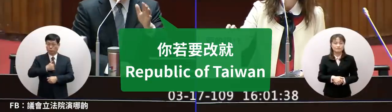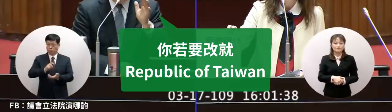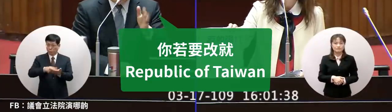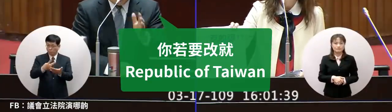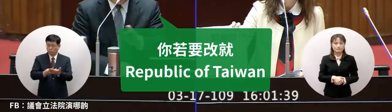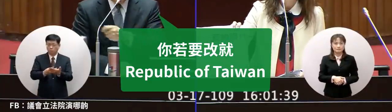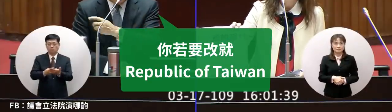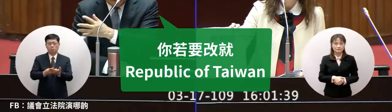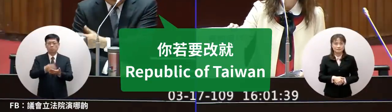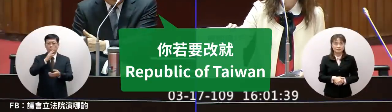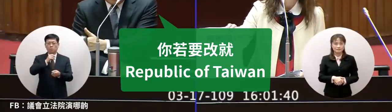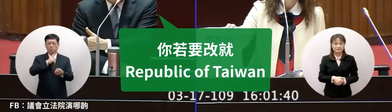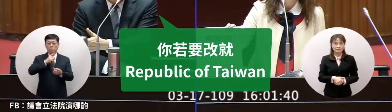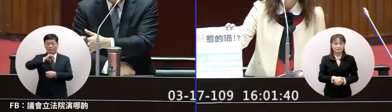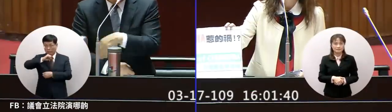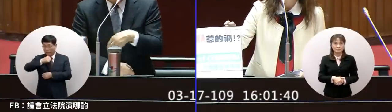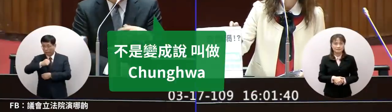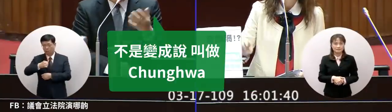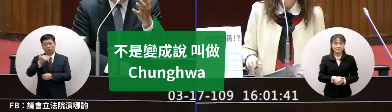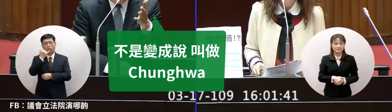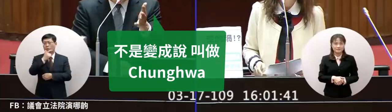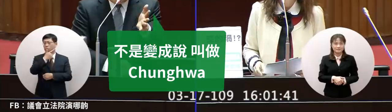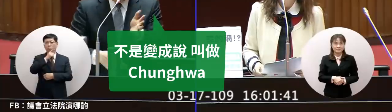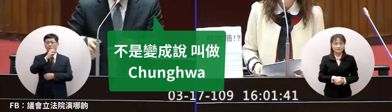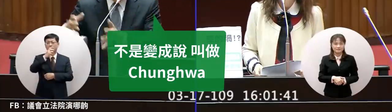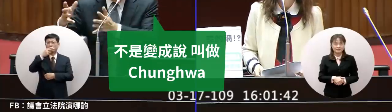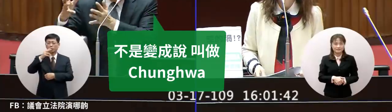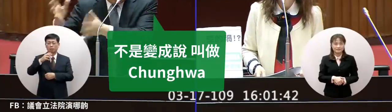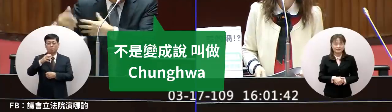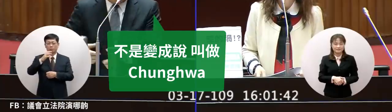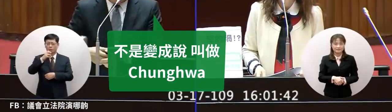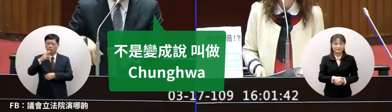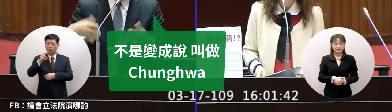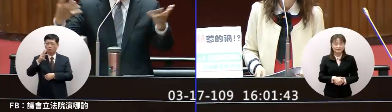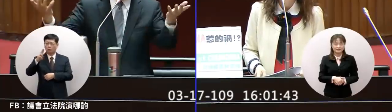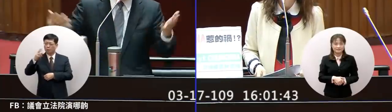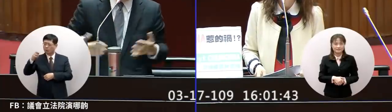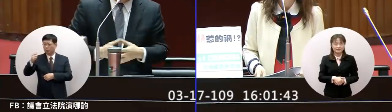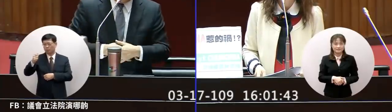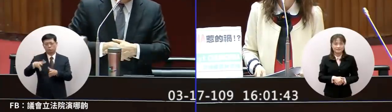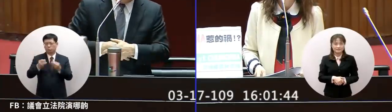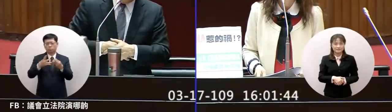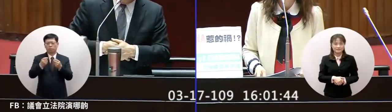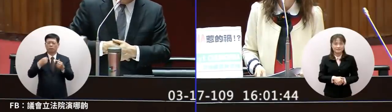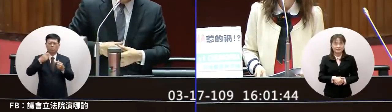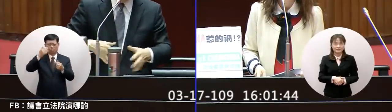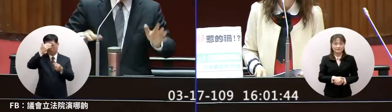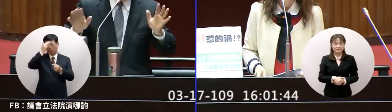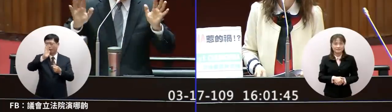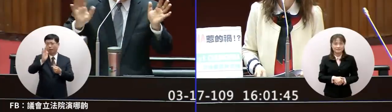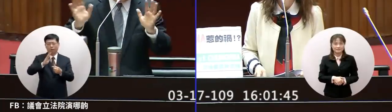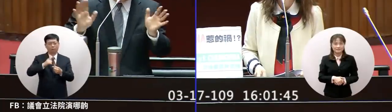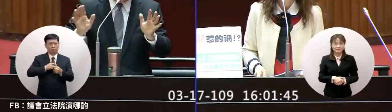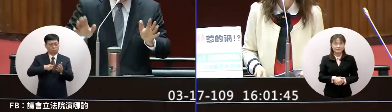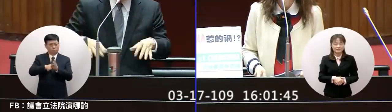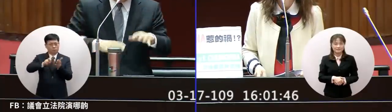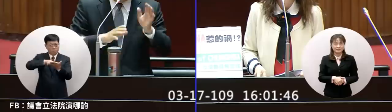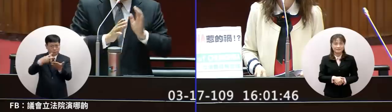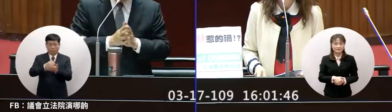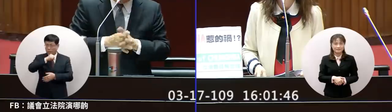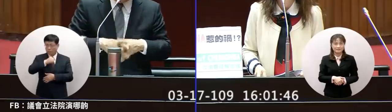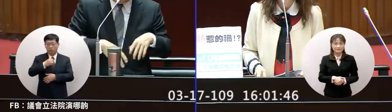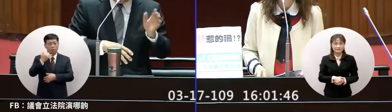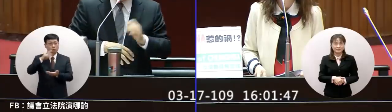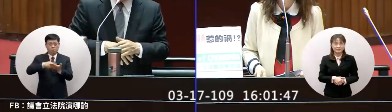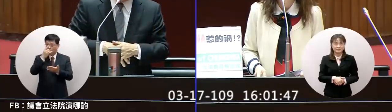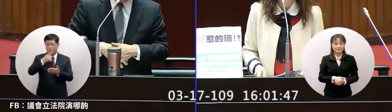改到 Republic of Taiwan。唔是变作讲，或者中化都唔免阁改改咧麻烦麻烦，啊啦改袂过，干